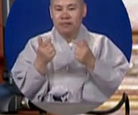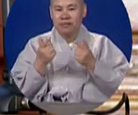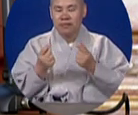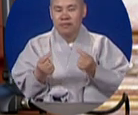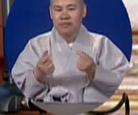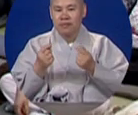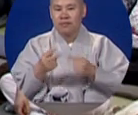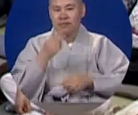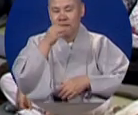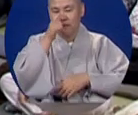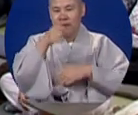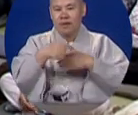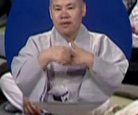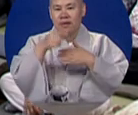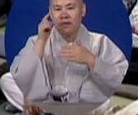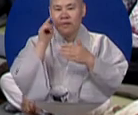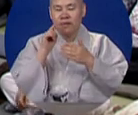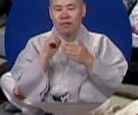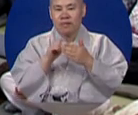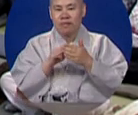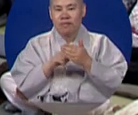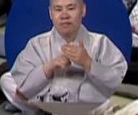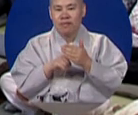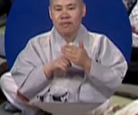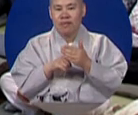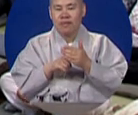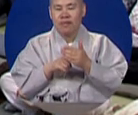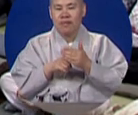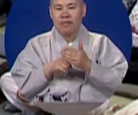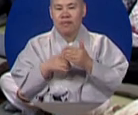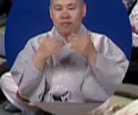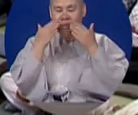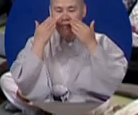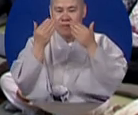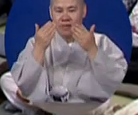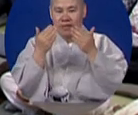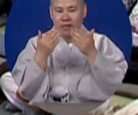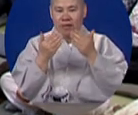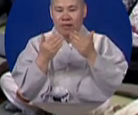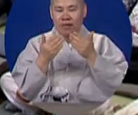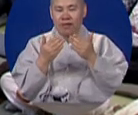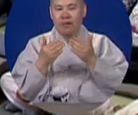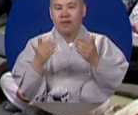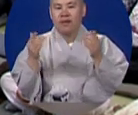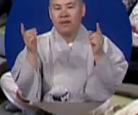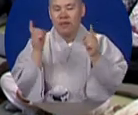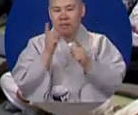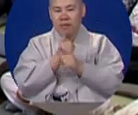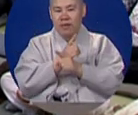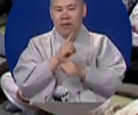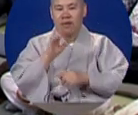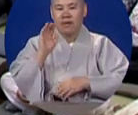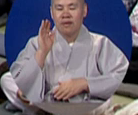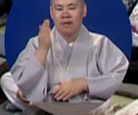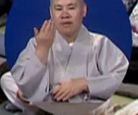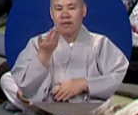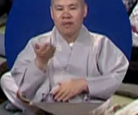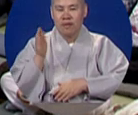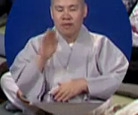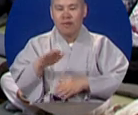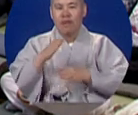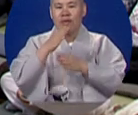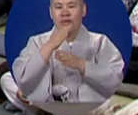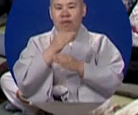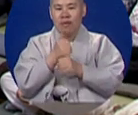중생심이 이제 완전히 개선되어야 되는데 언제